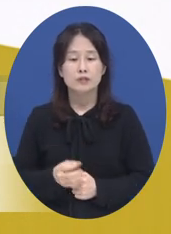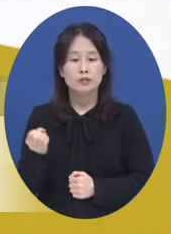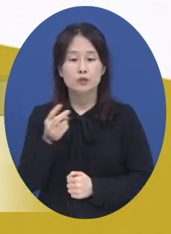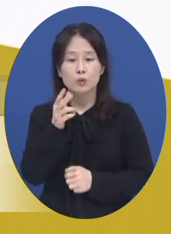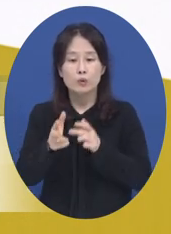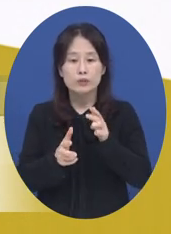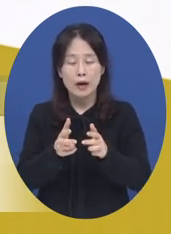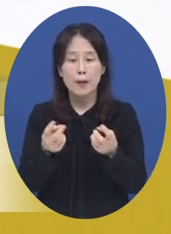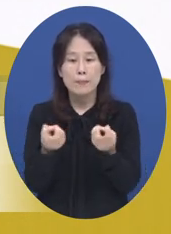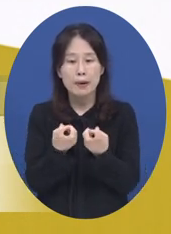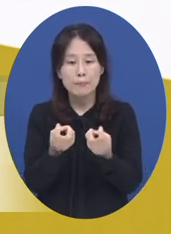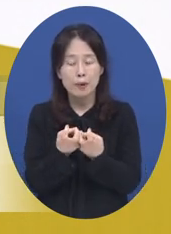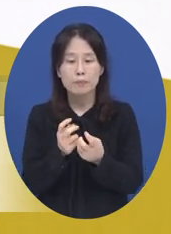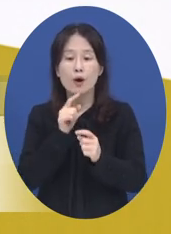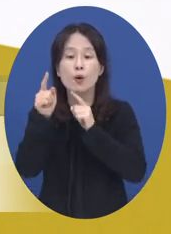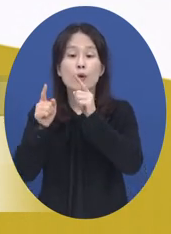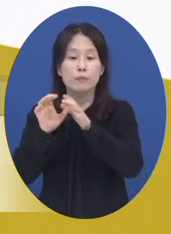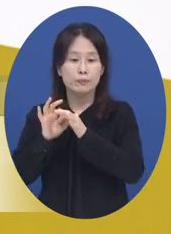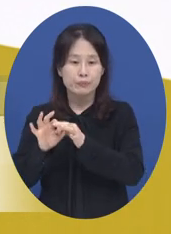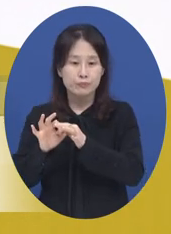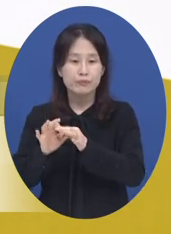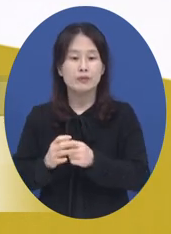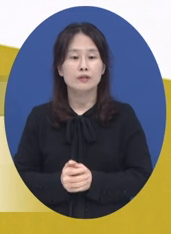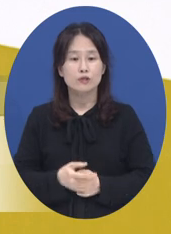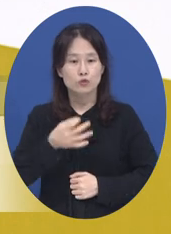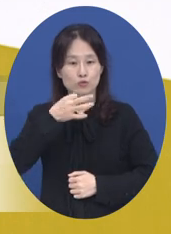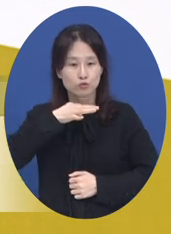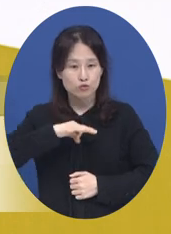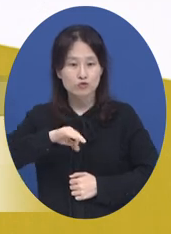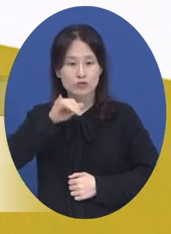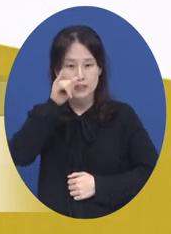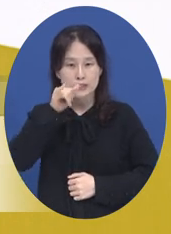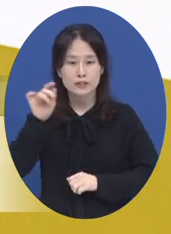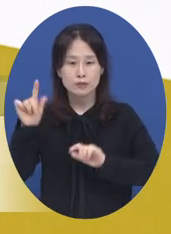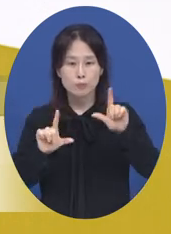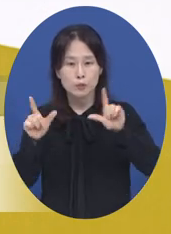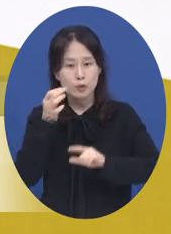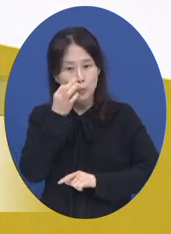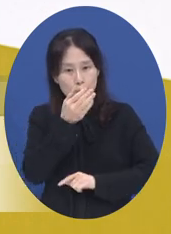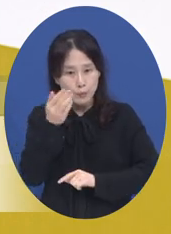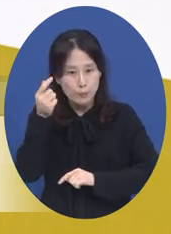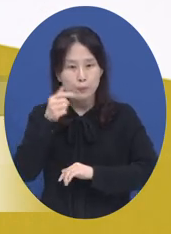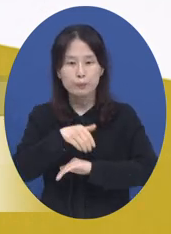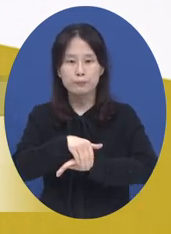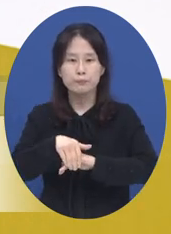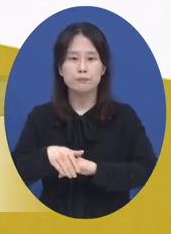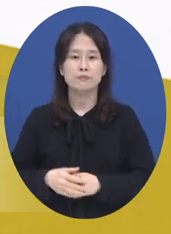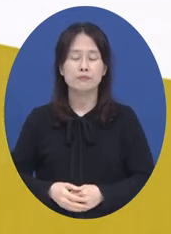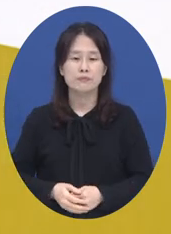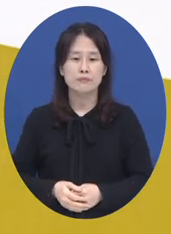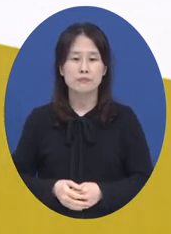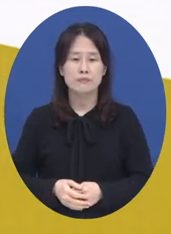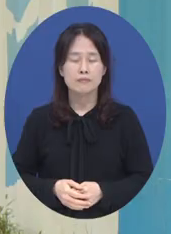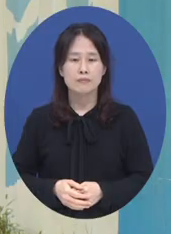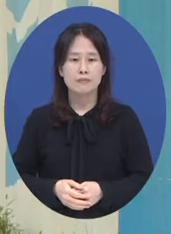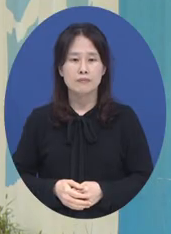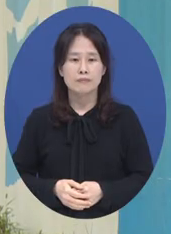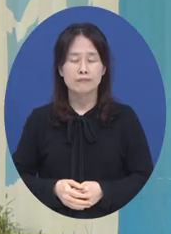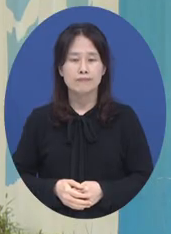사업화 방안 용역 을 통하여 효과적이고 실효성 있는 모델을 제시할 것입니다